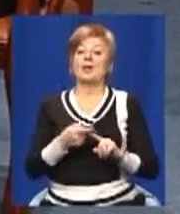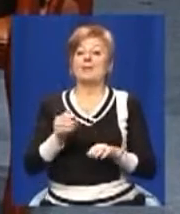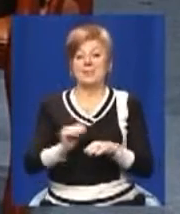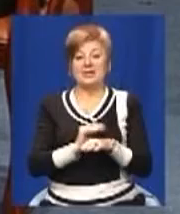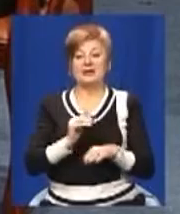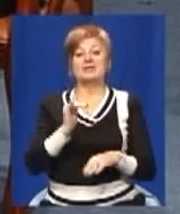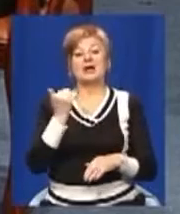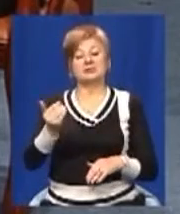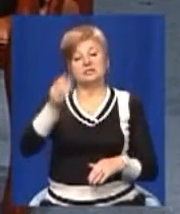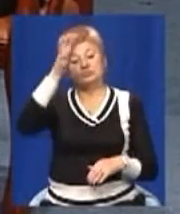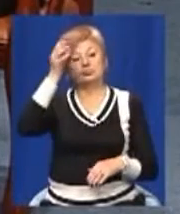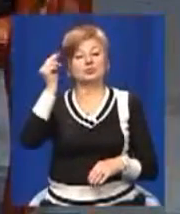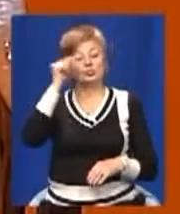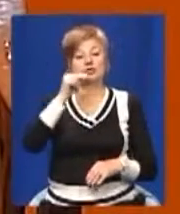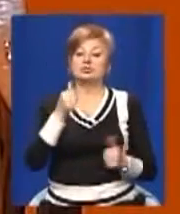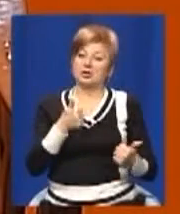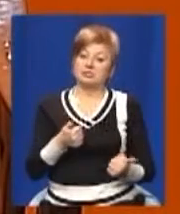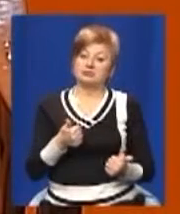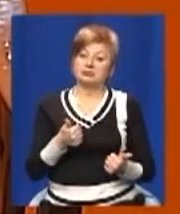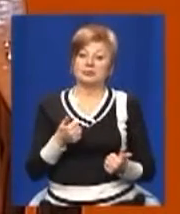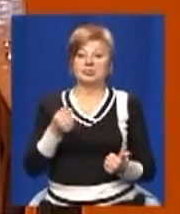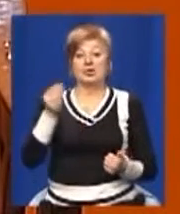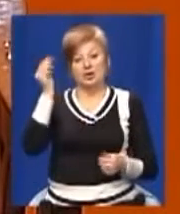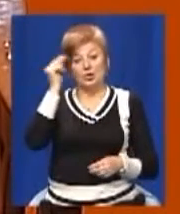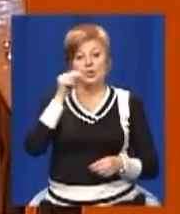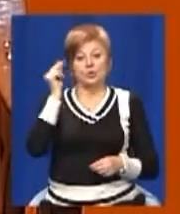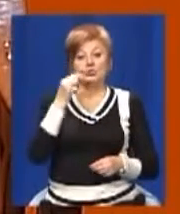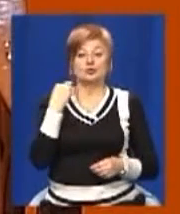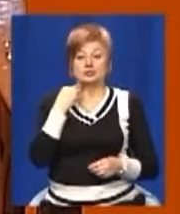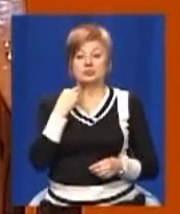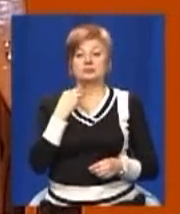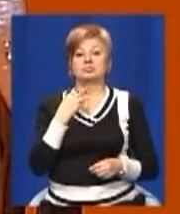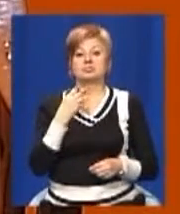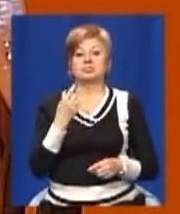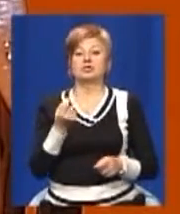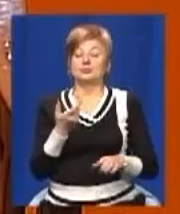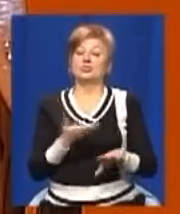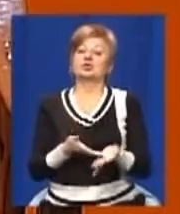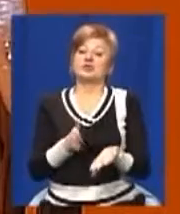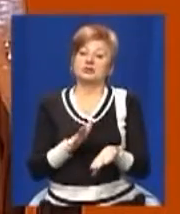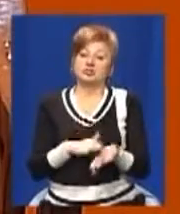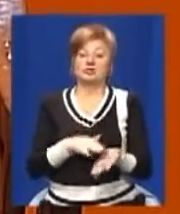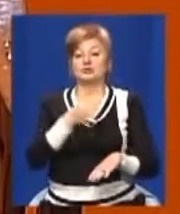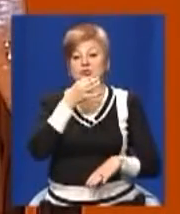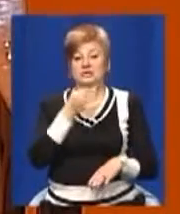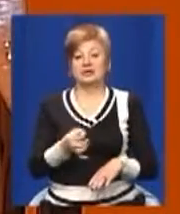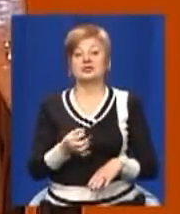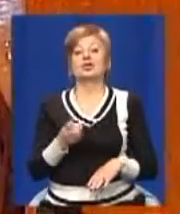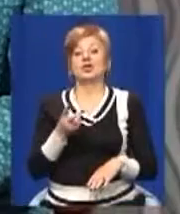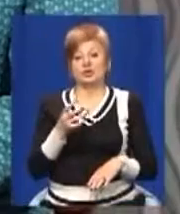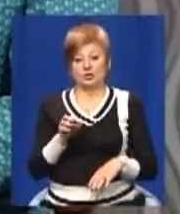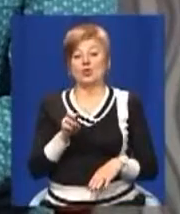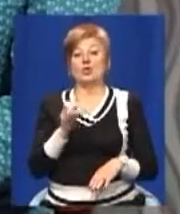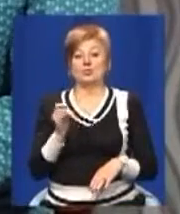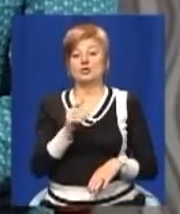І як в тебе, до речі, знання з англійської мови? Ну, знання – це важко мені сказати, бо я не знаю. Але про бізона